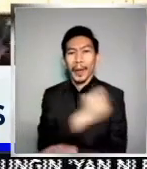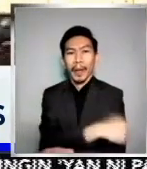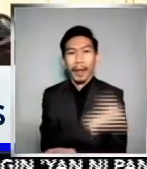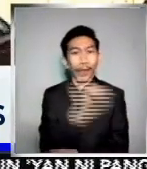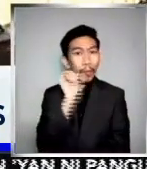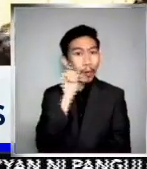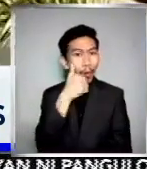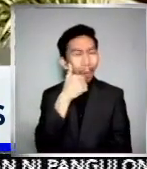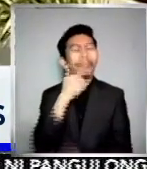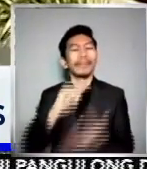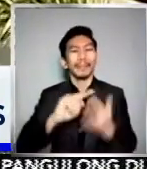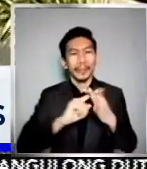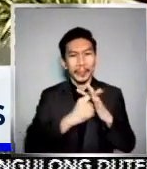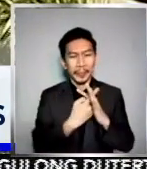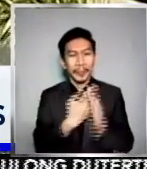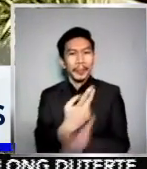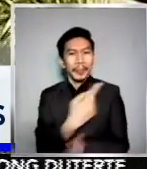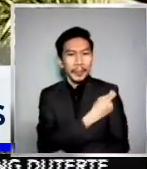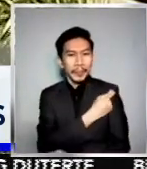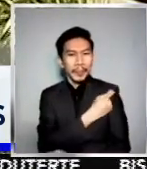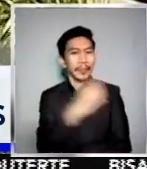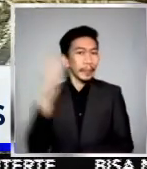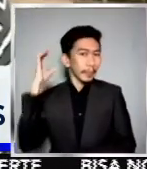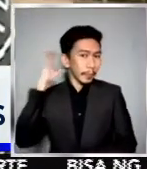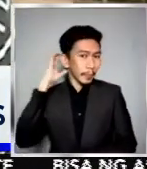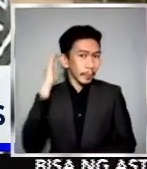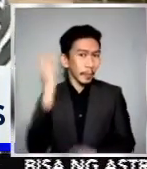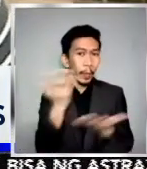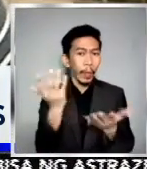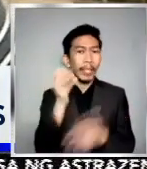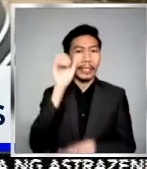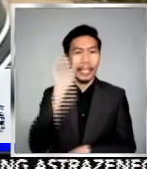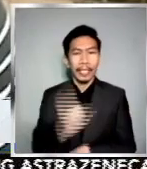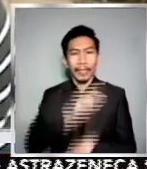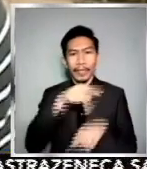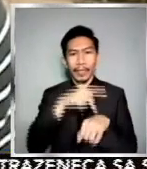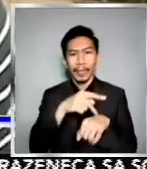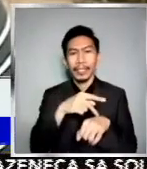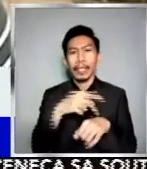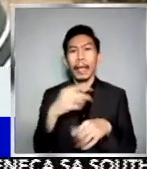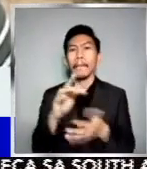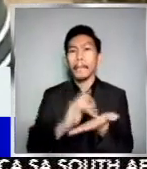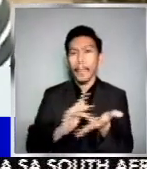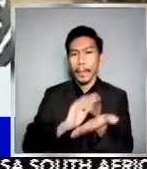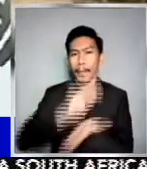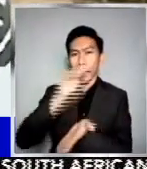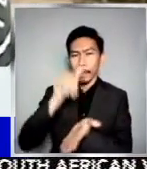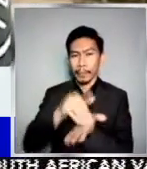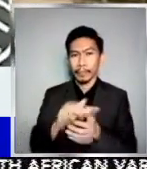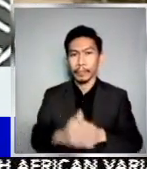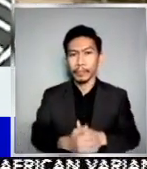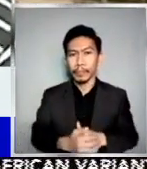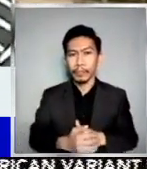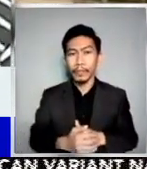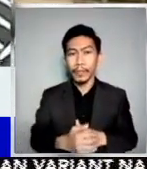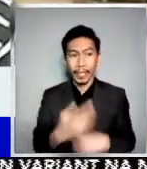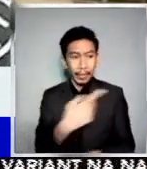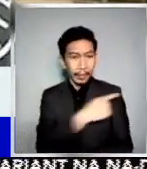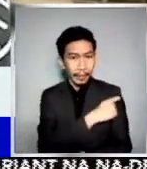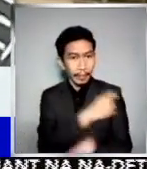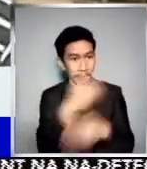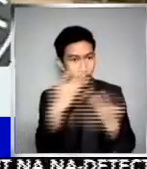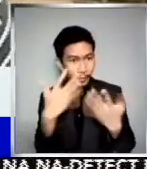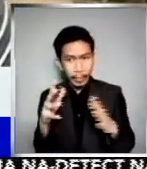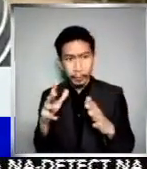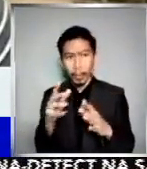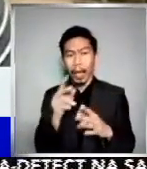na gaganapin sa Southern Philippines Medical Center. Ang actual vaccination, basi maka-convince pa mi,